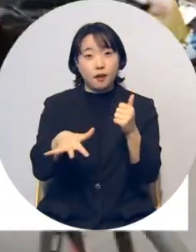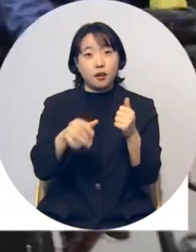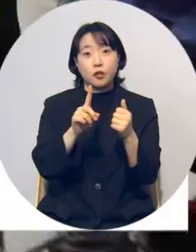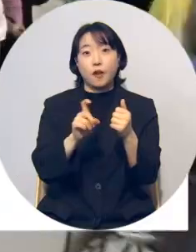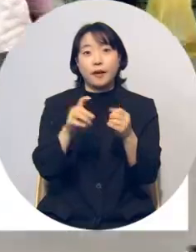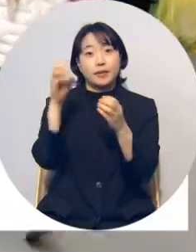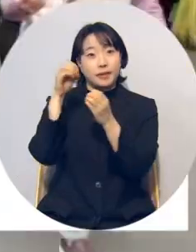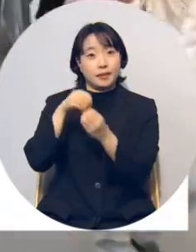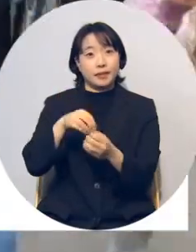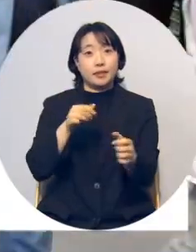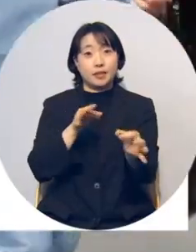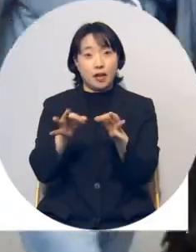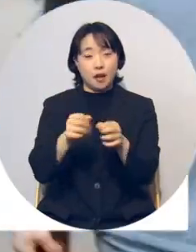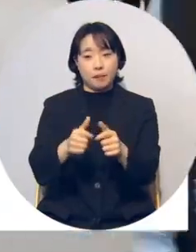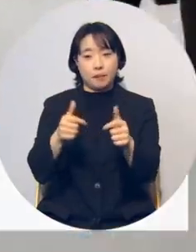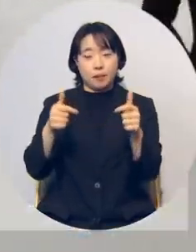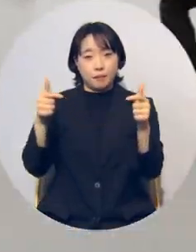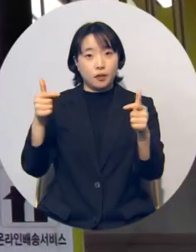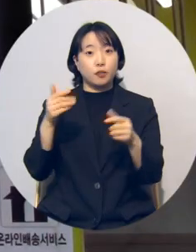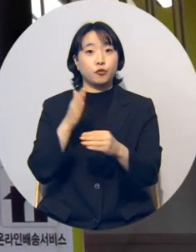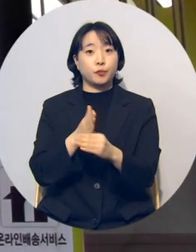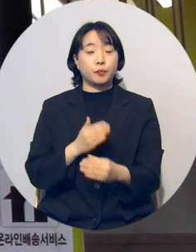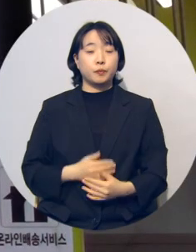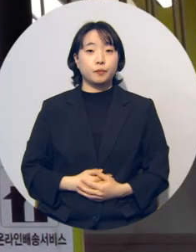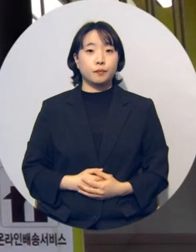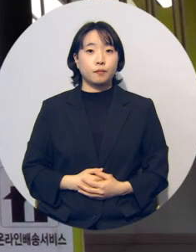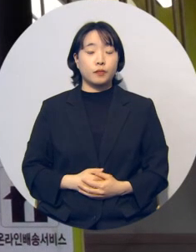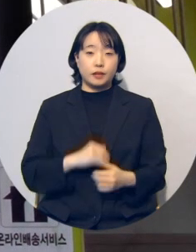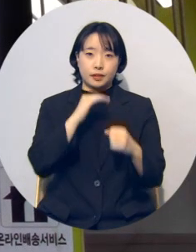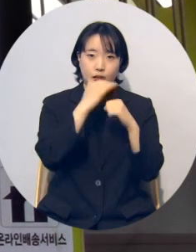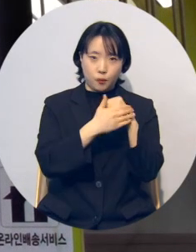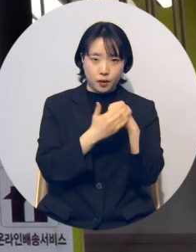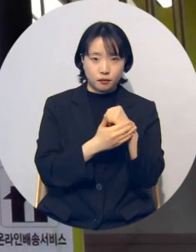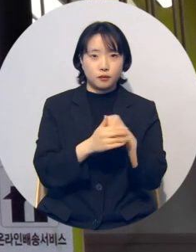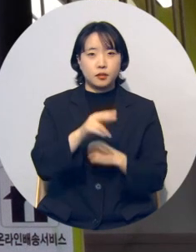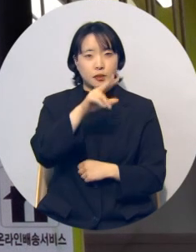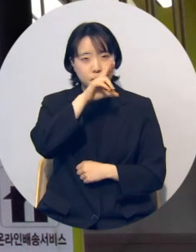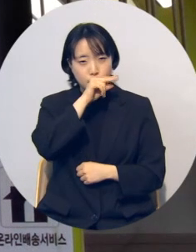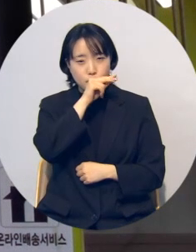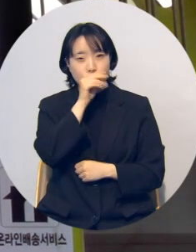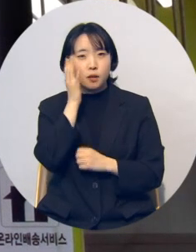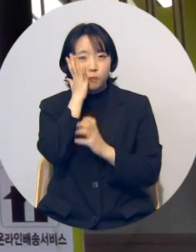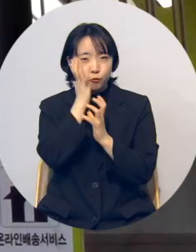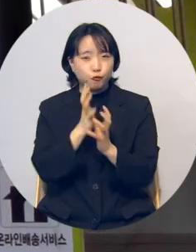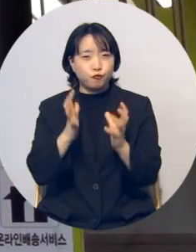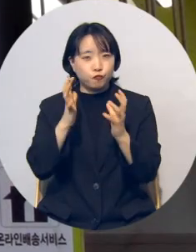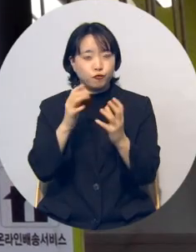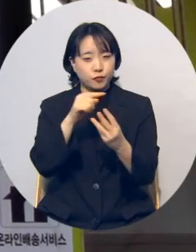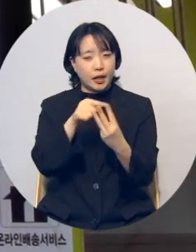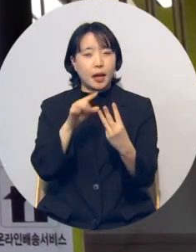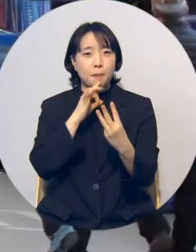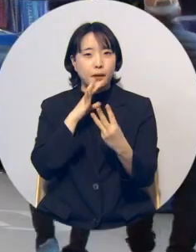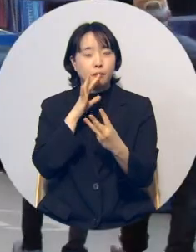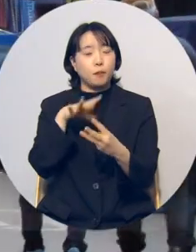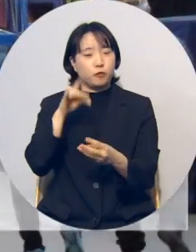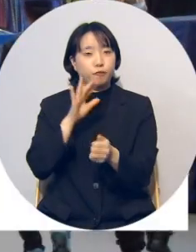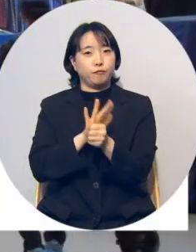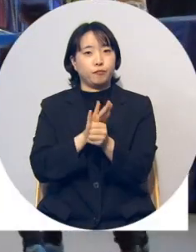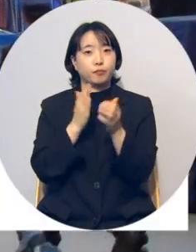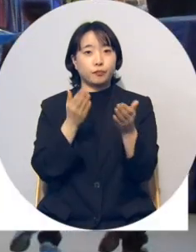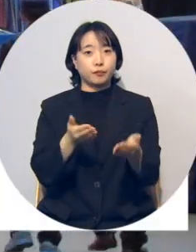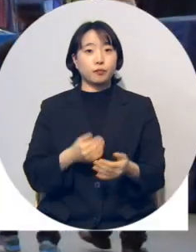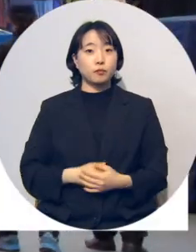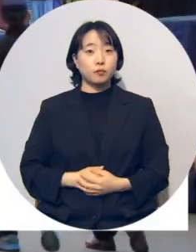11개 전통시장으로 확대하기로 했습니다. 사과, 대파, 배추 3개 품목이 지원 대상입니다.